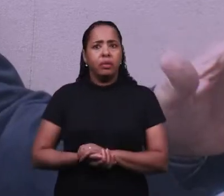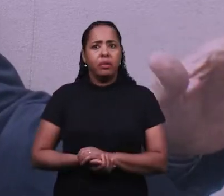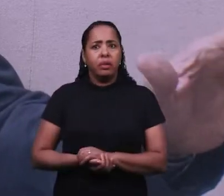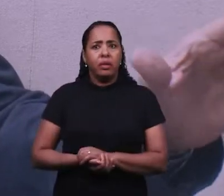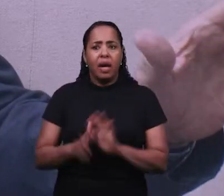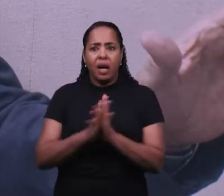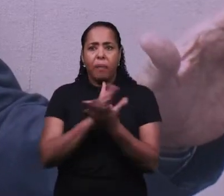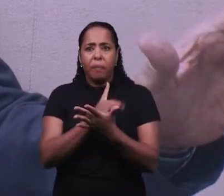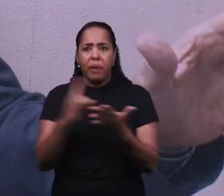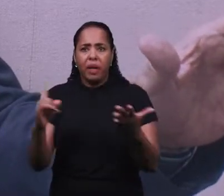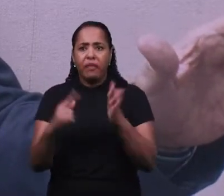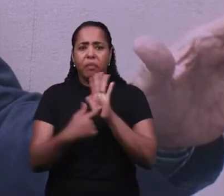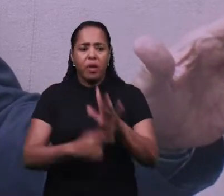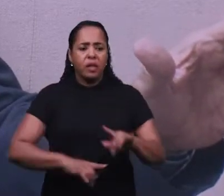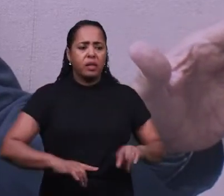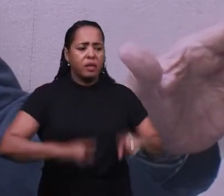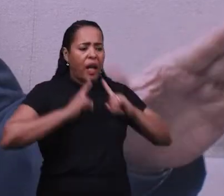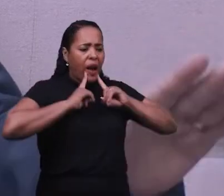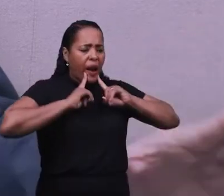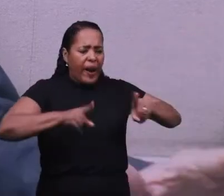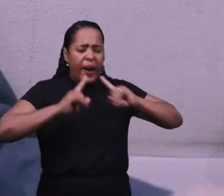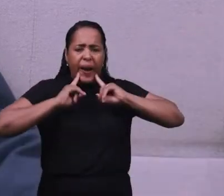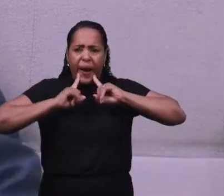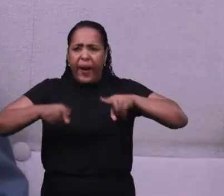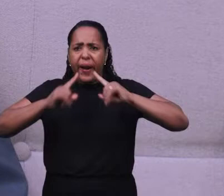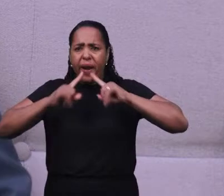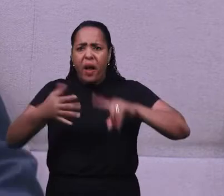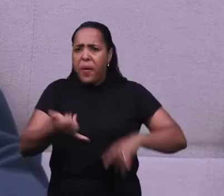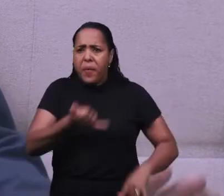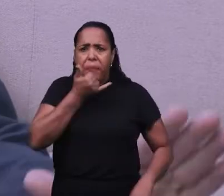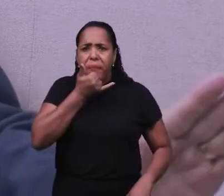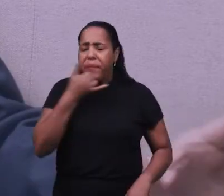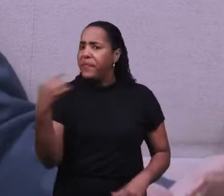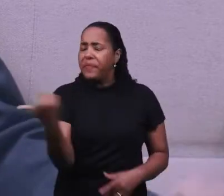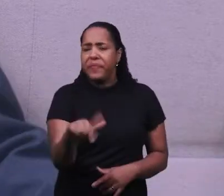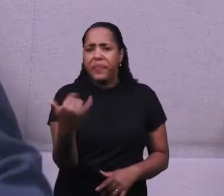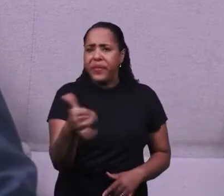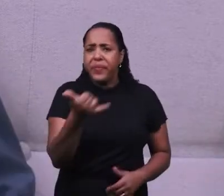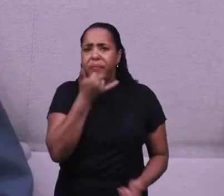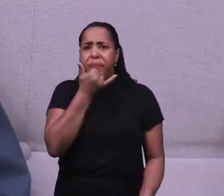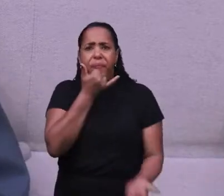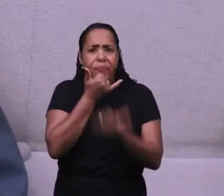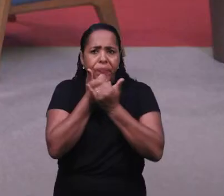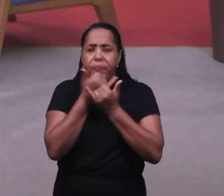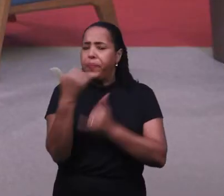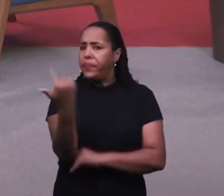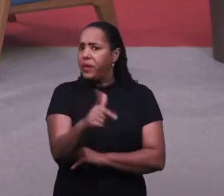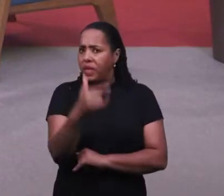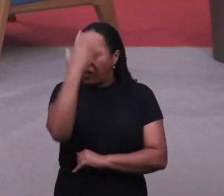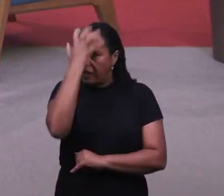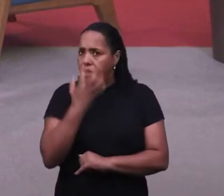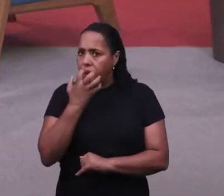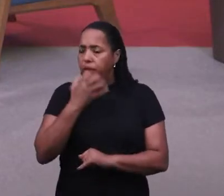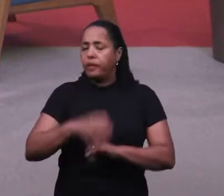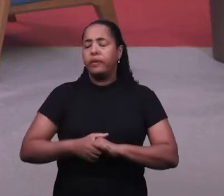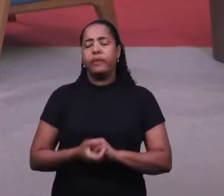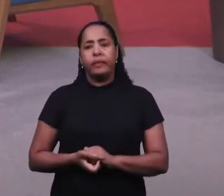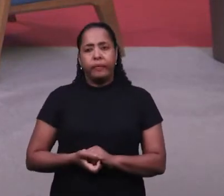dit que ça, c'est une blasphème. C'est un blasphème, il n'y a pas de pardon contre cela.